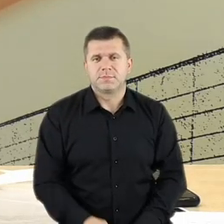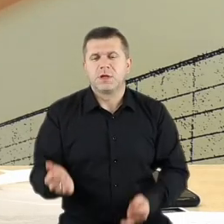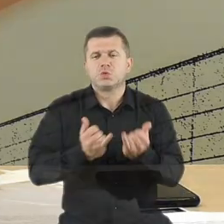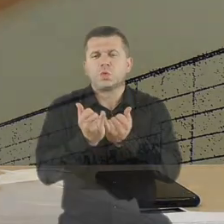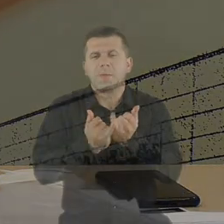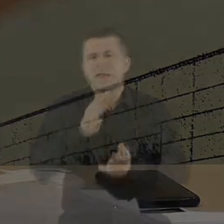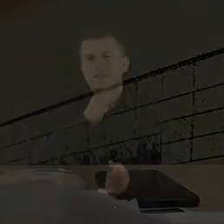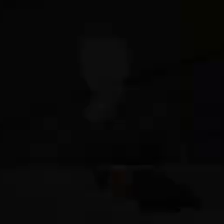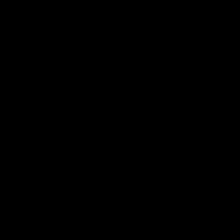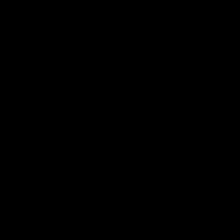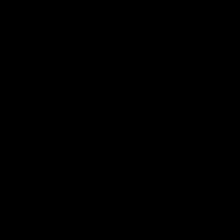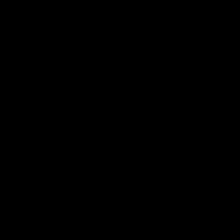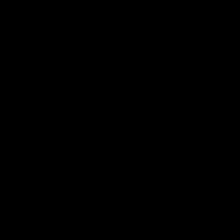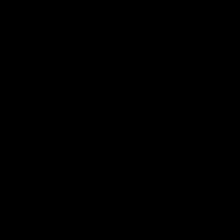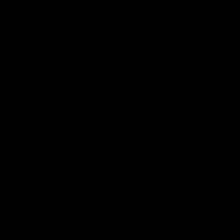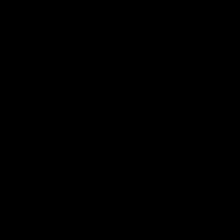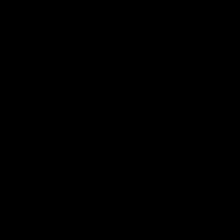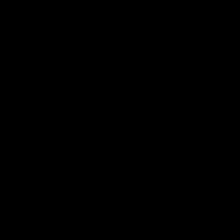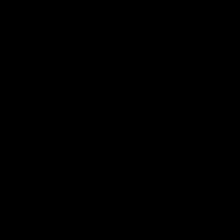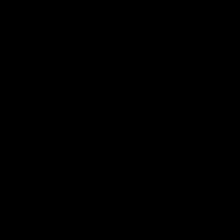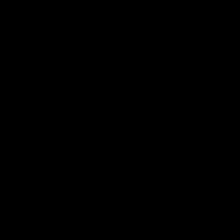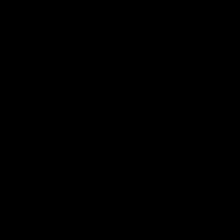żytniej ruchu